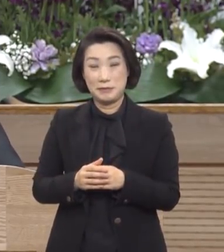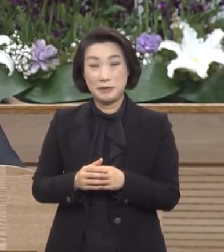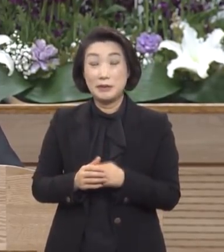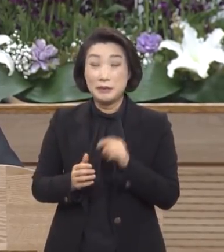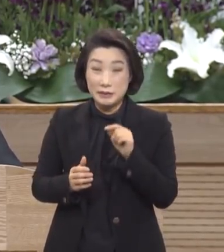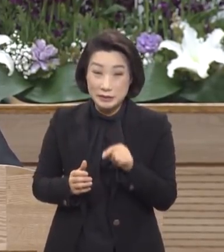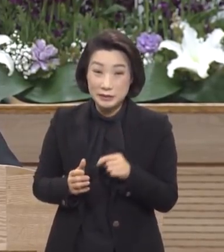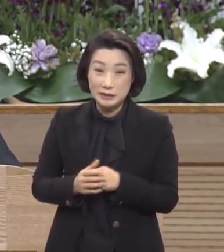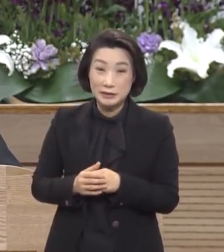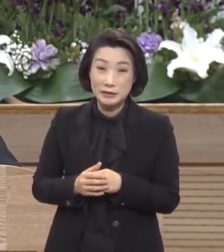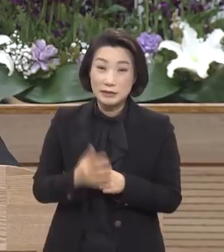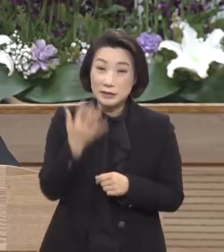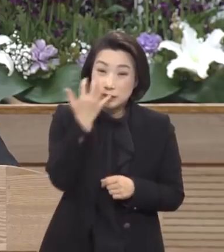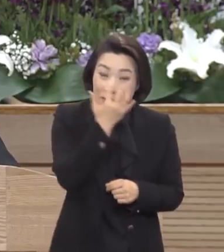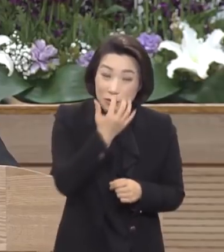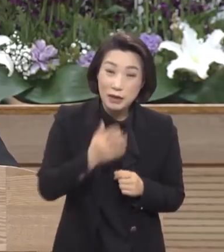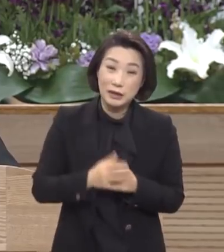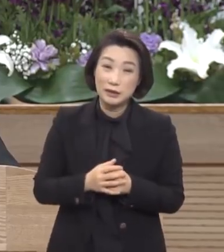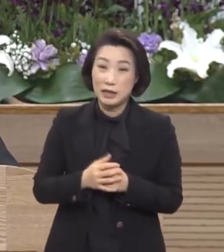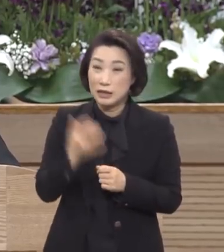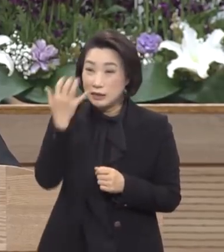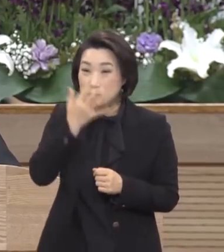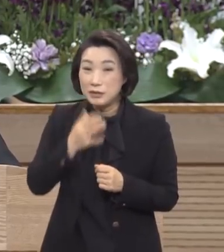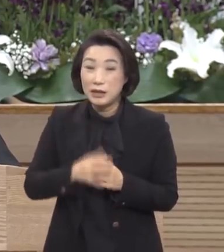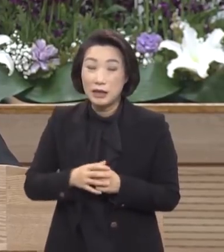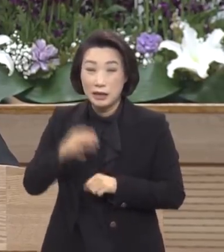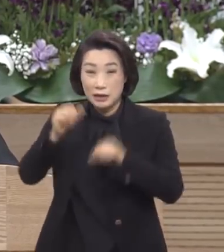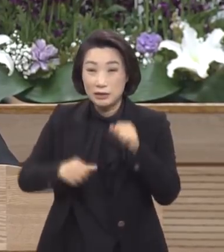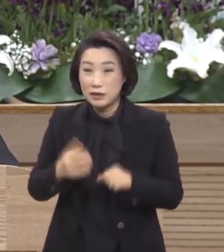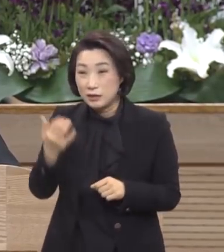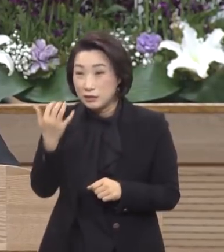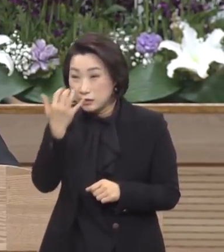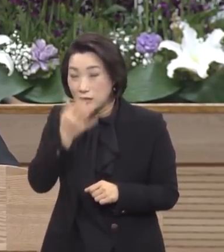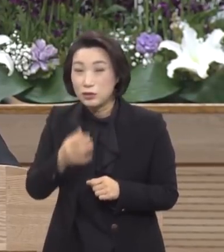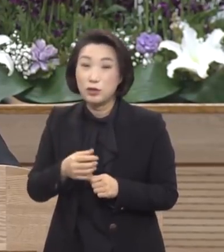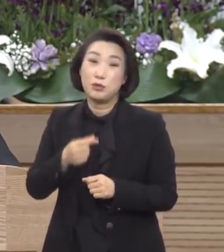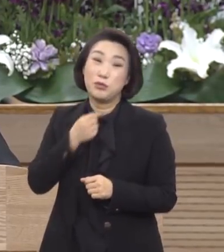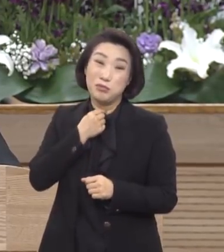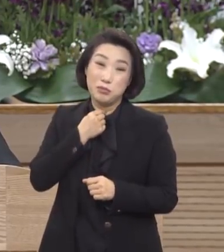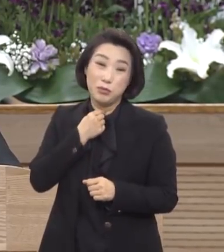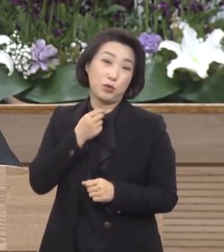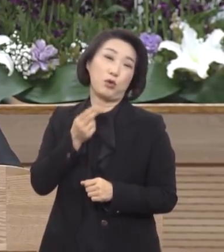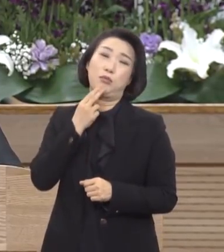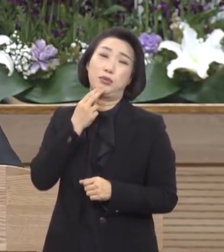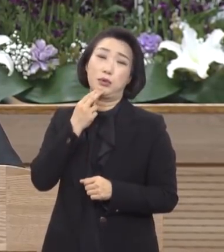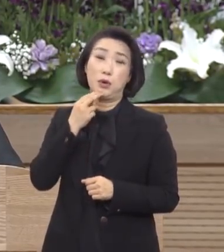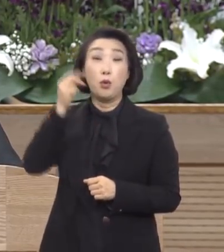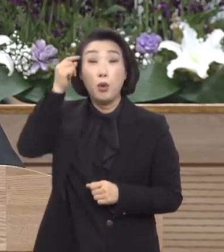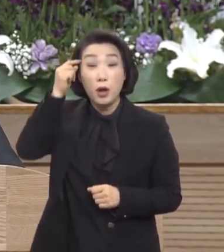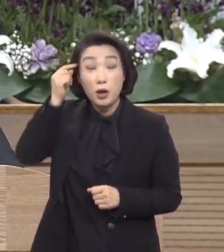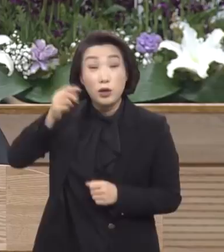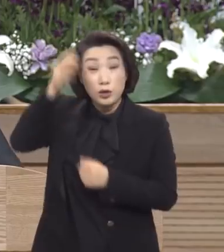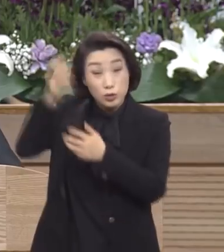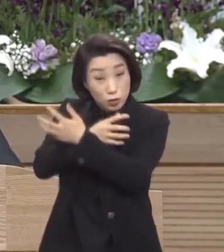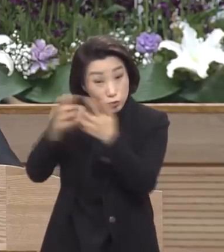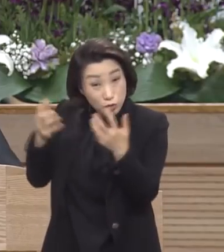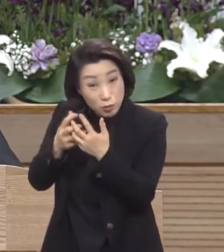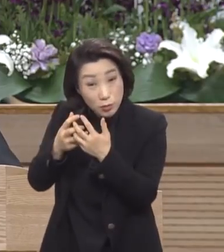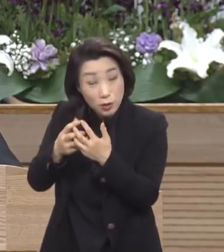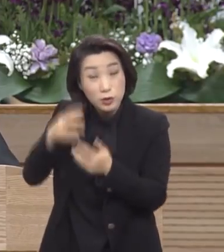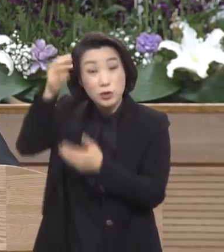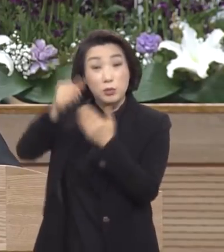이런 음행이나 음란이나 성욕이 없어요. 왜? 성령이